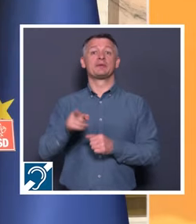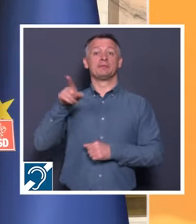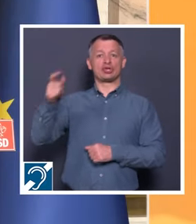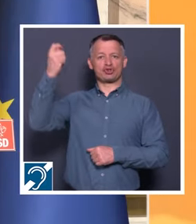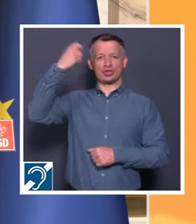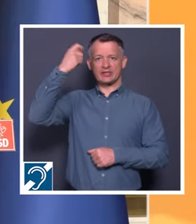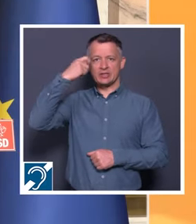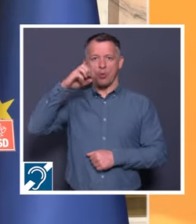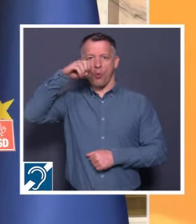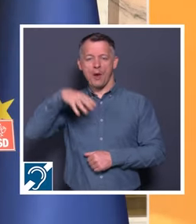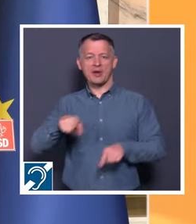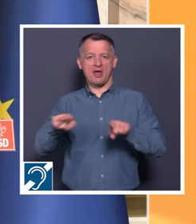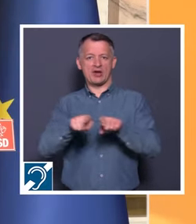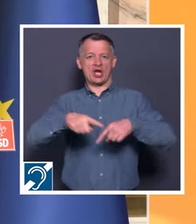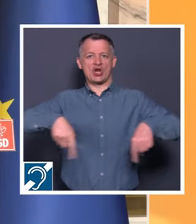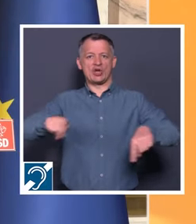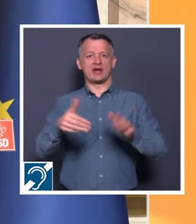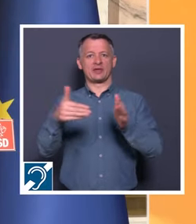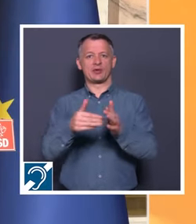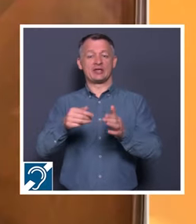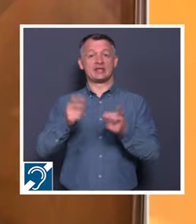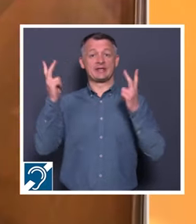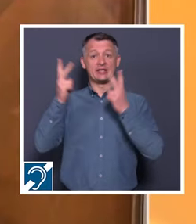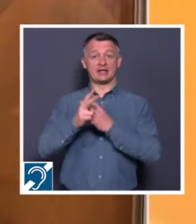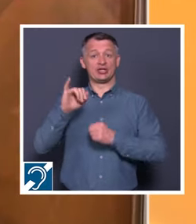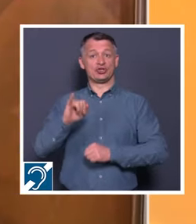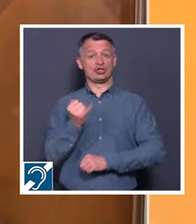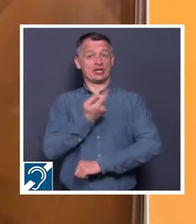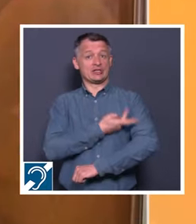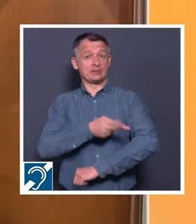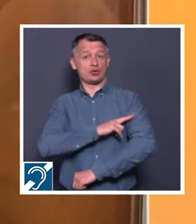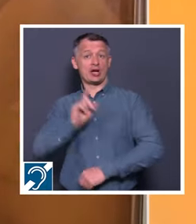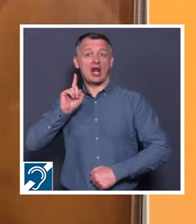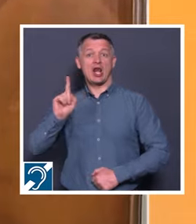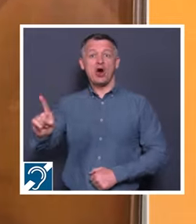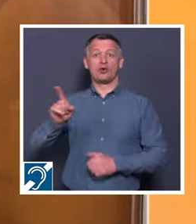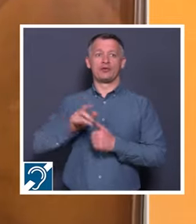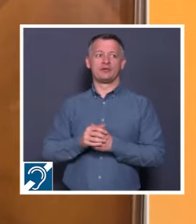Cetățenii, oamenii ca noi, ar trebui să înțeleagă că e și răspunderea lor